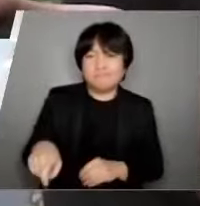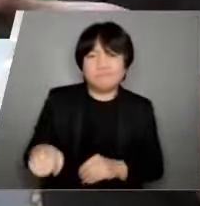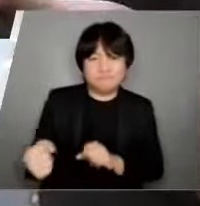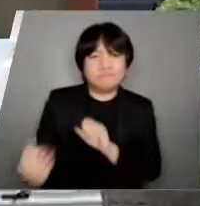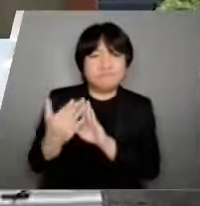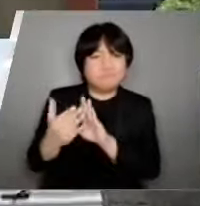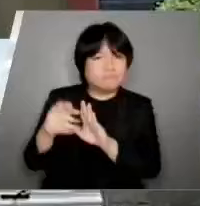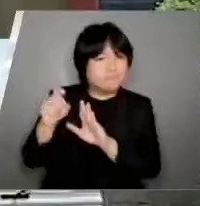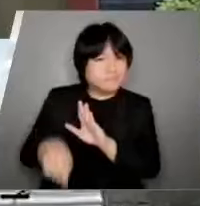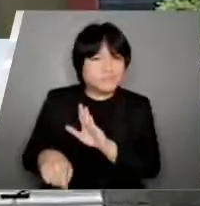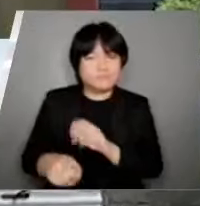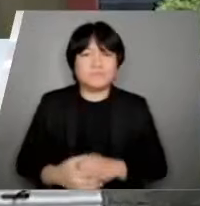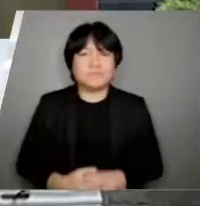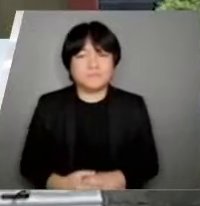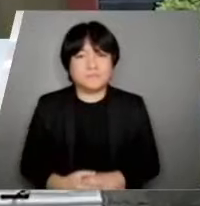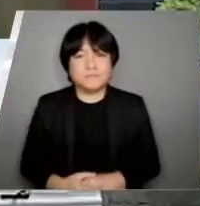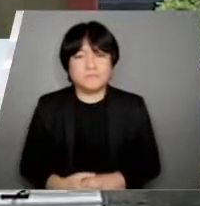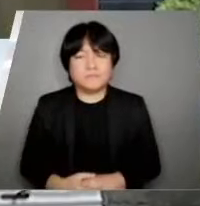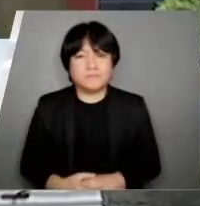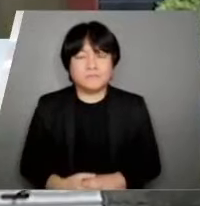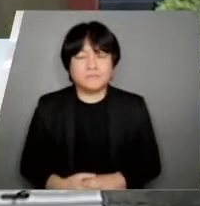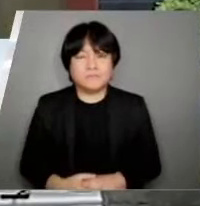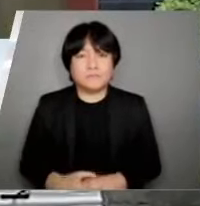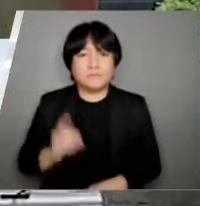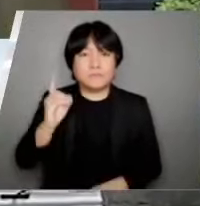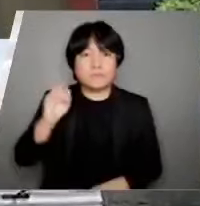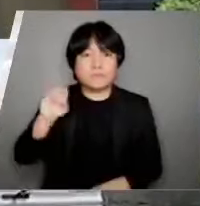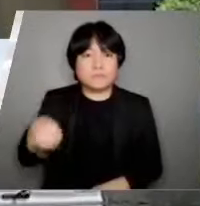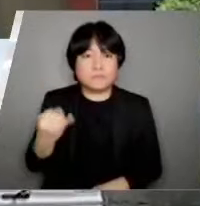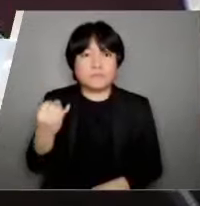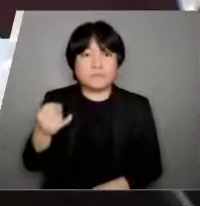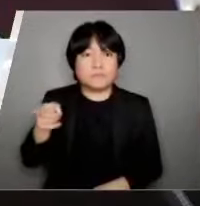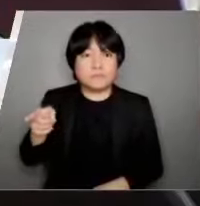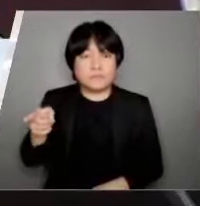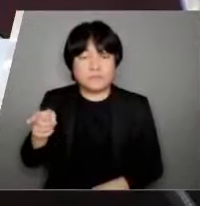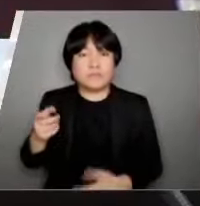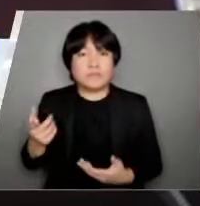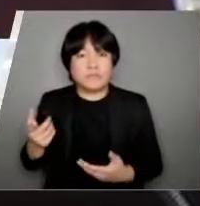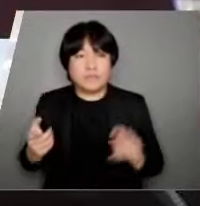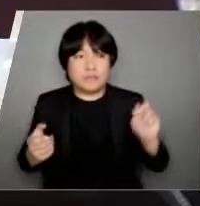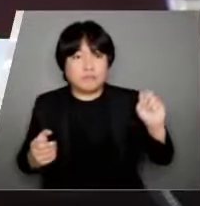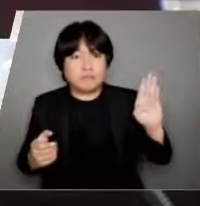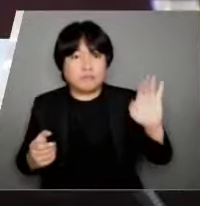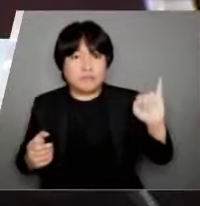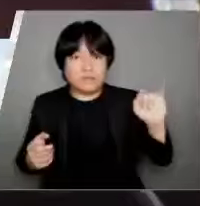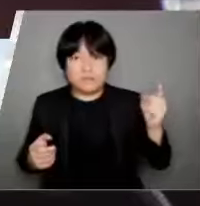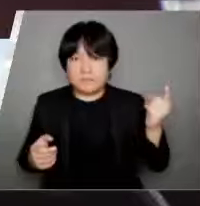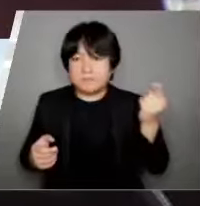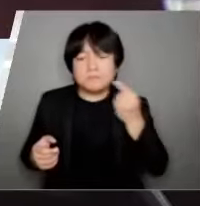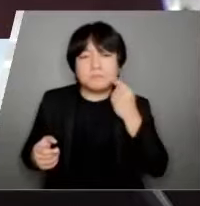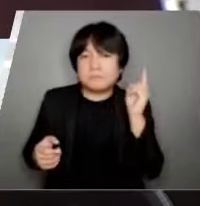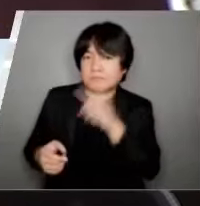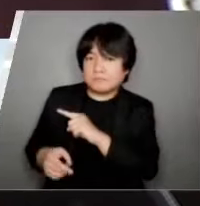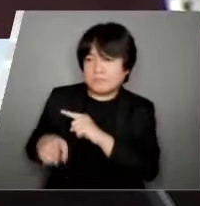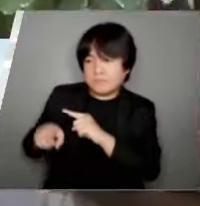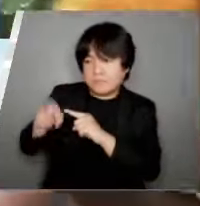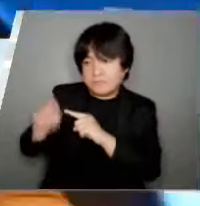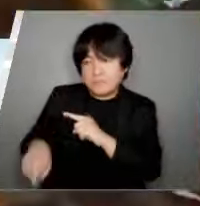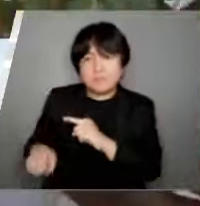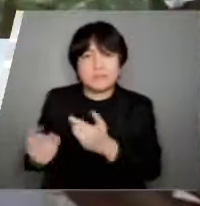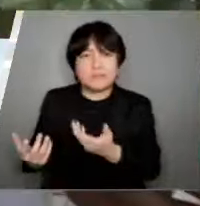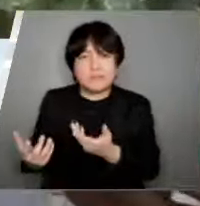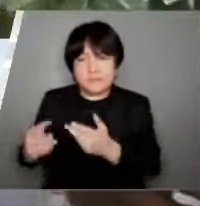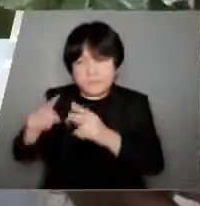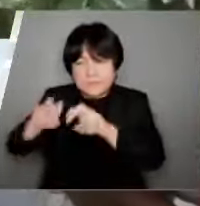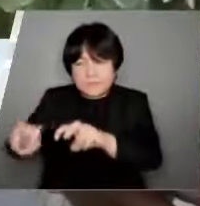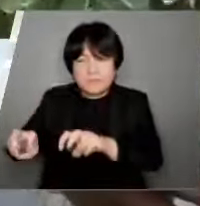panel. Ang DOJ inatasan ng NBI para imbestigahan kung talaga nga bang humarap sa notaryo si Guo. Hanapin